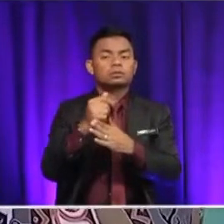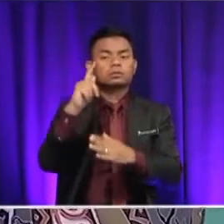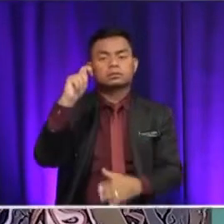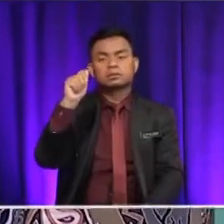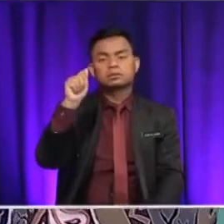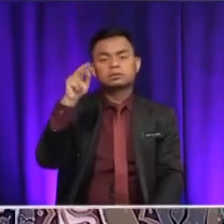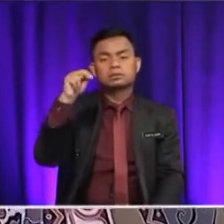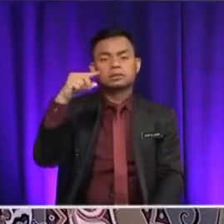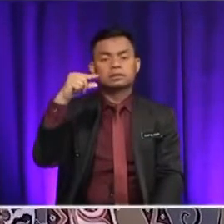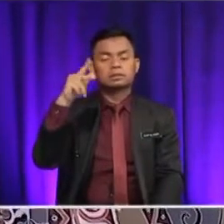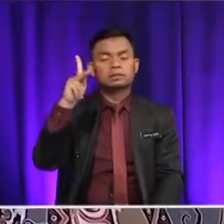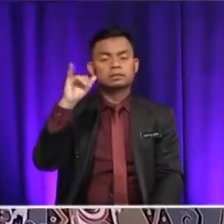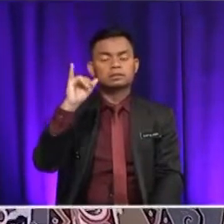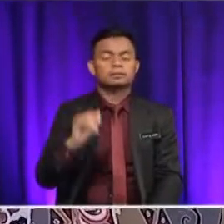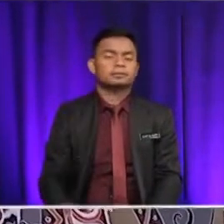injap paip air.